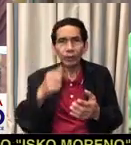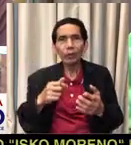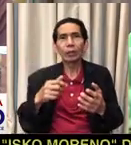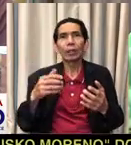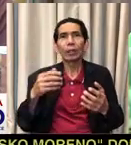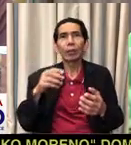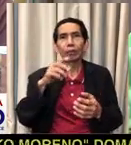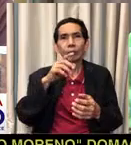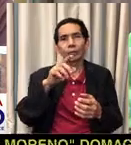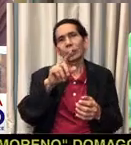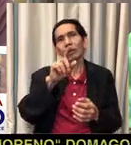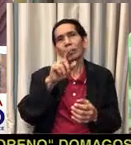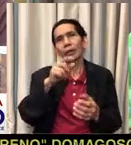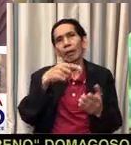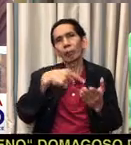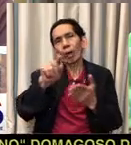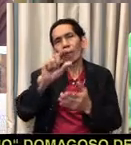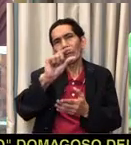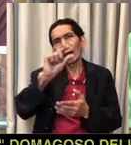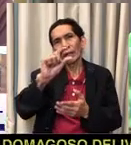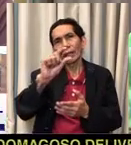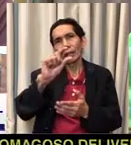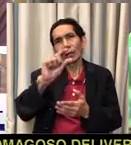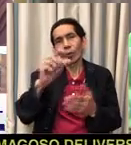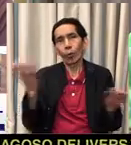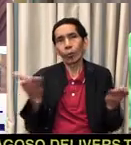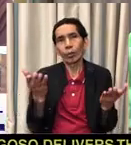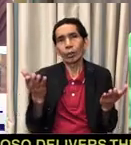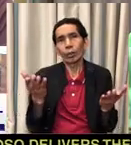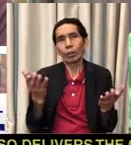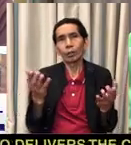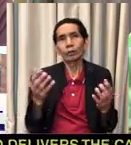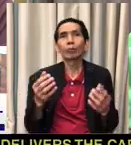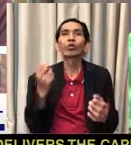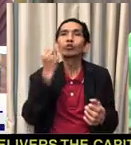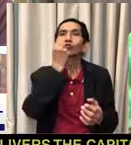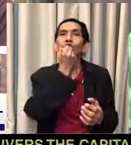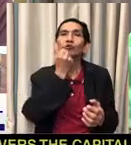May piyay-piyay kang konting yadba. Pero nasa sweet ka.